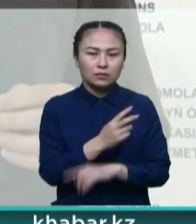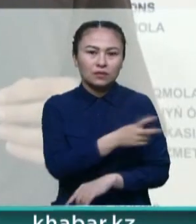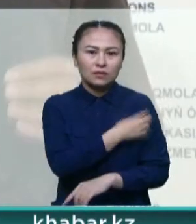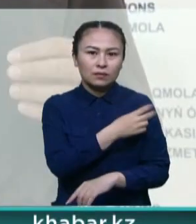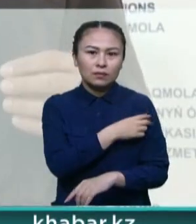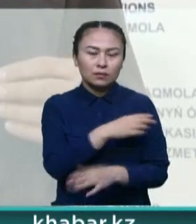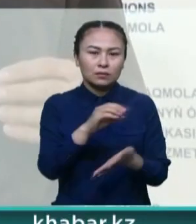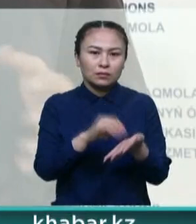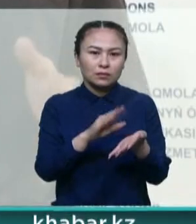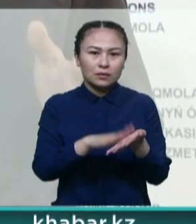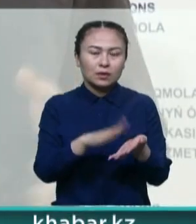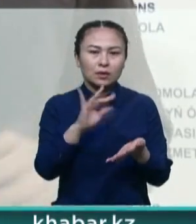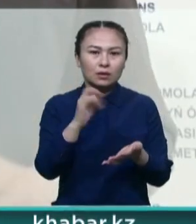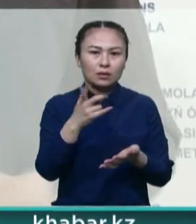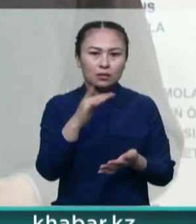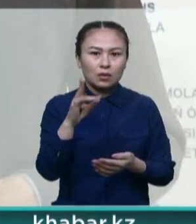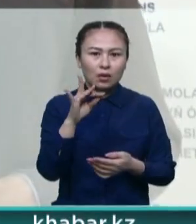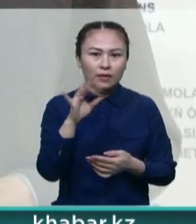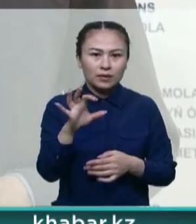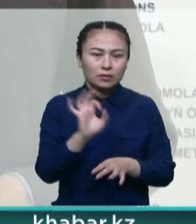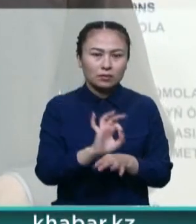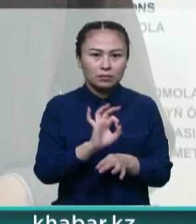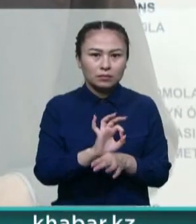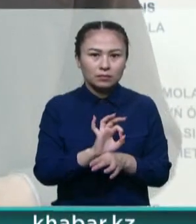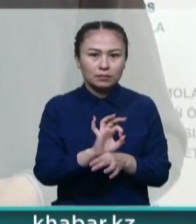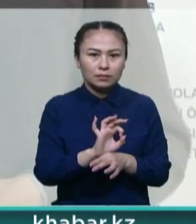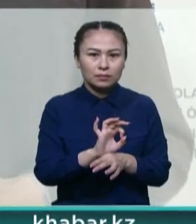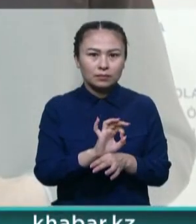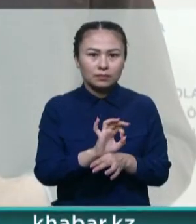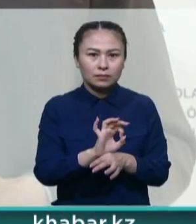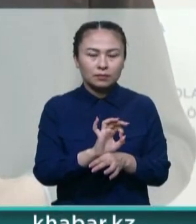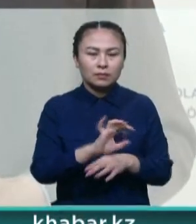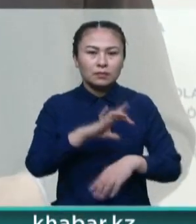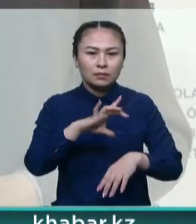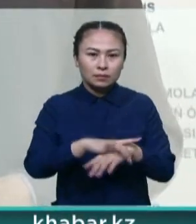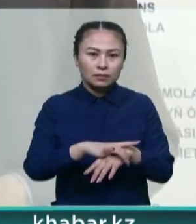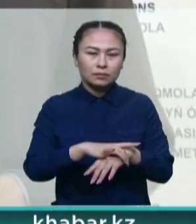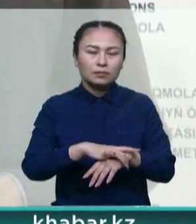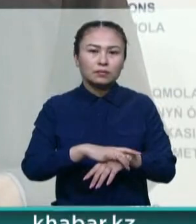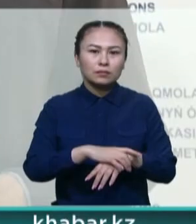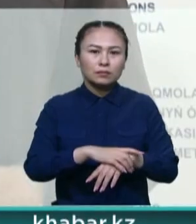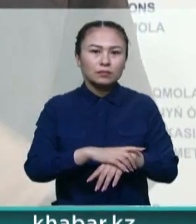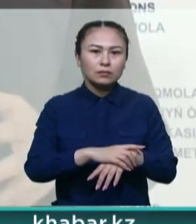Дәрігерлердің қойып отқан диагнозы коронавирус індеті деп анықтап отыр. Ал